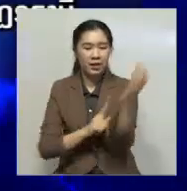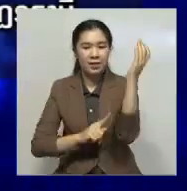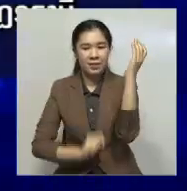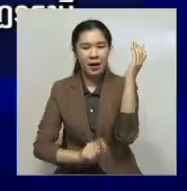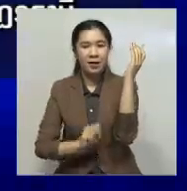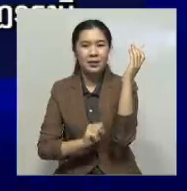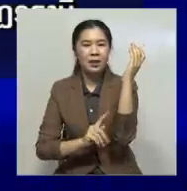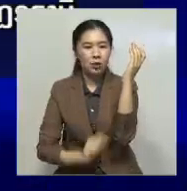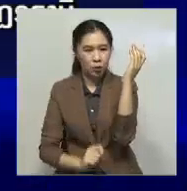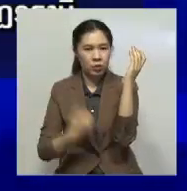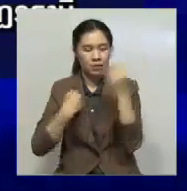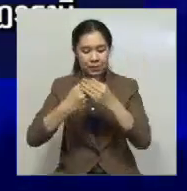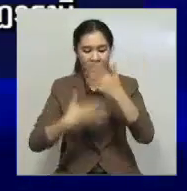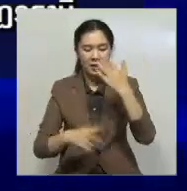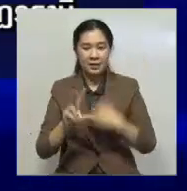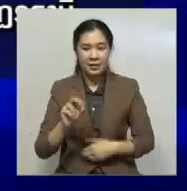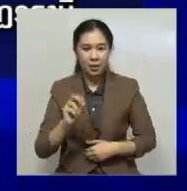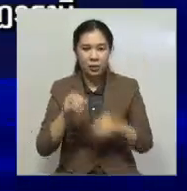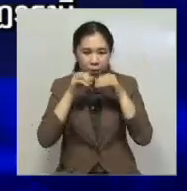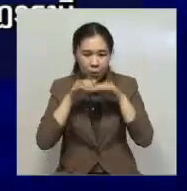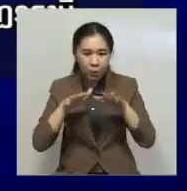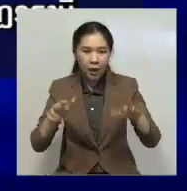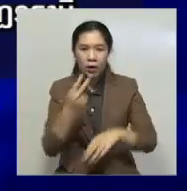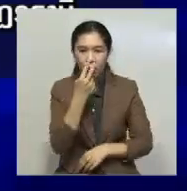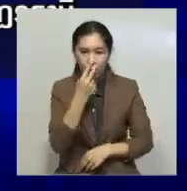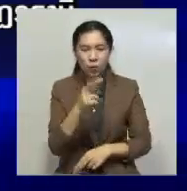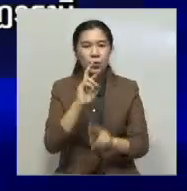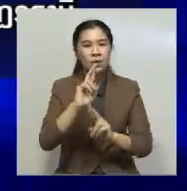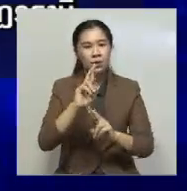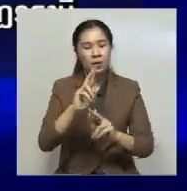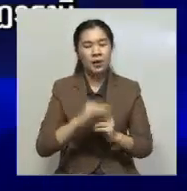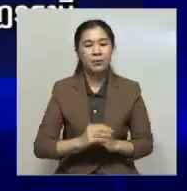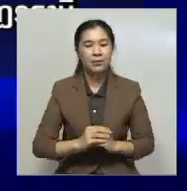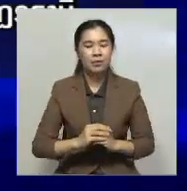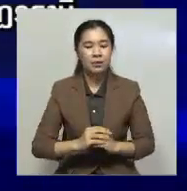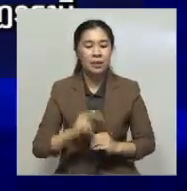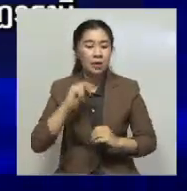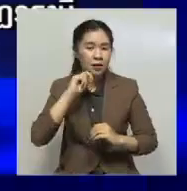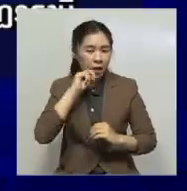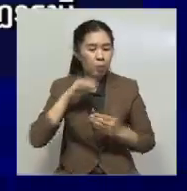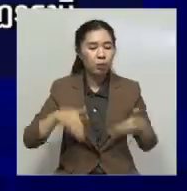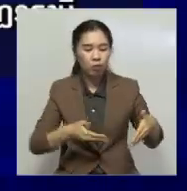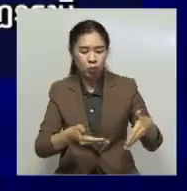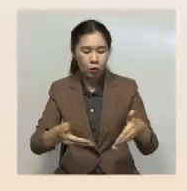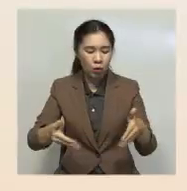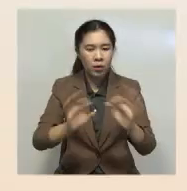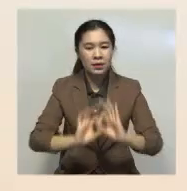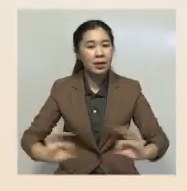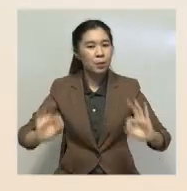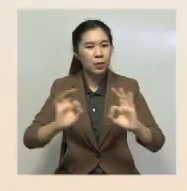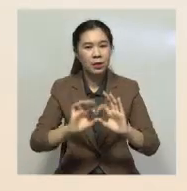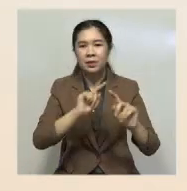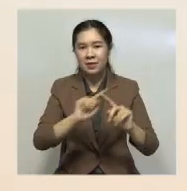ป็น30จังหวัดที่ประกาศมาว่าวันนี้จะต้องเฝ้าระวังเป็นพิเศษนะคะส่วนแม่น้ำต่างๆลำน้ำที่สำคัญในหลายๆพื้น